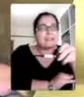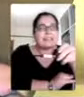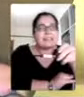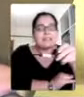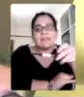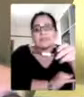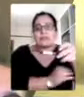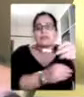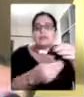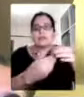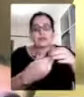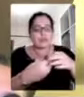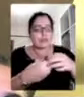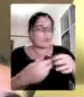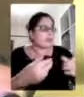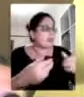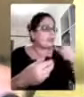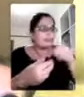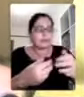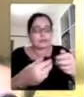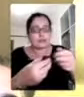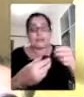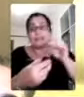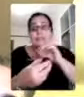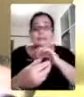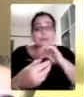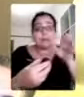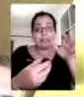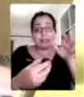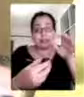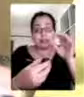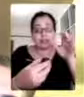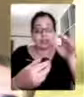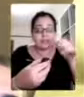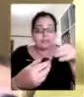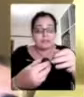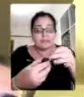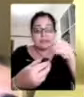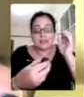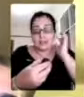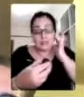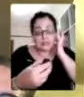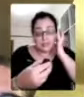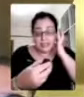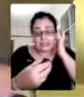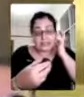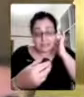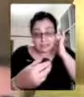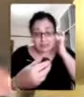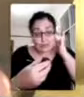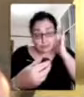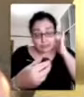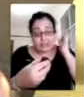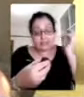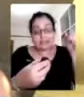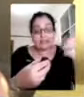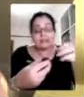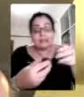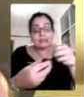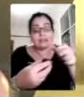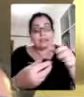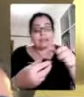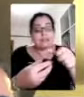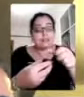nasıl diyeyim, terleten ve gıcık bir süreç. Çünkü yakıyorsun. Bu arada Zippo'ya bayılırım. Çok severim. Evde de bir dolu